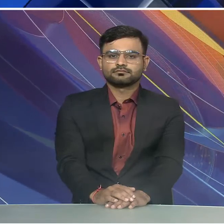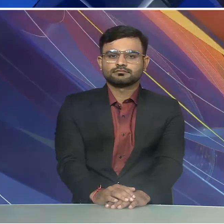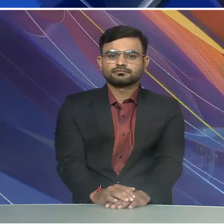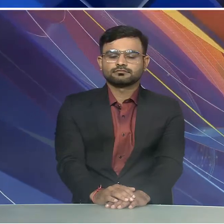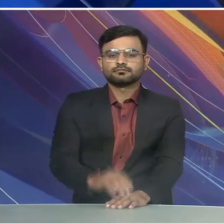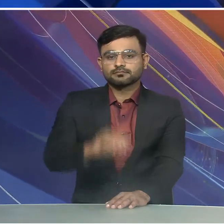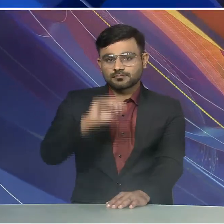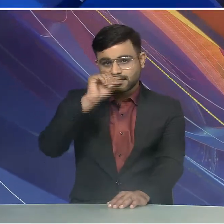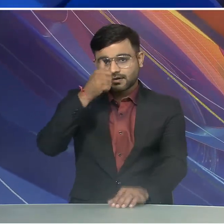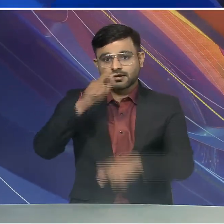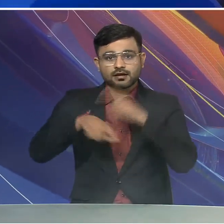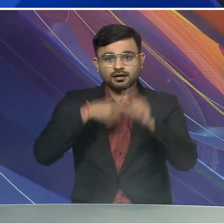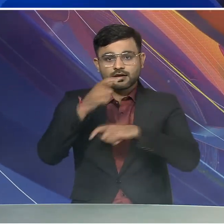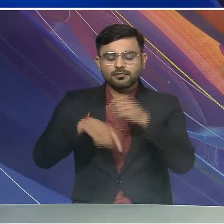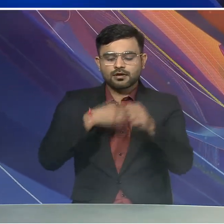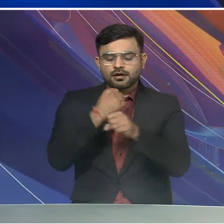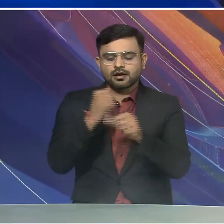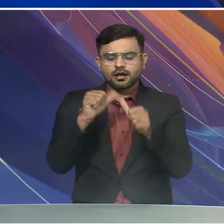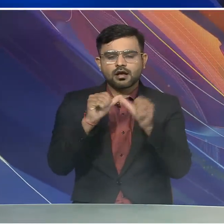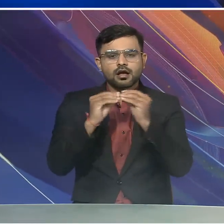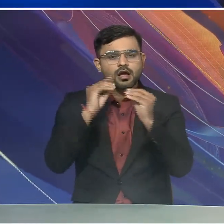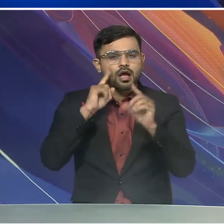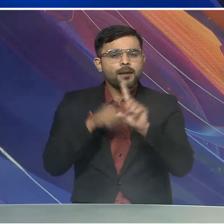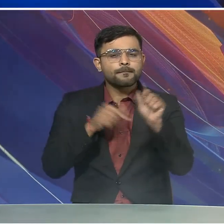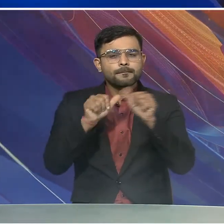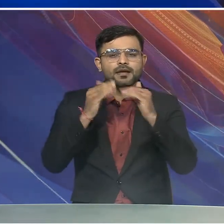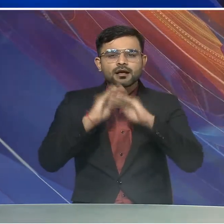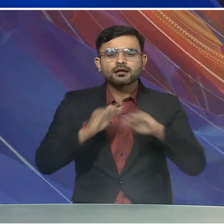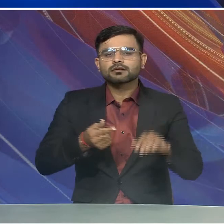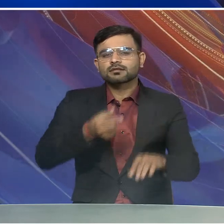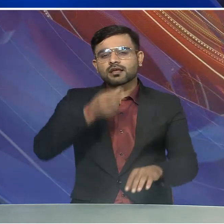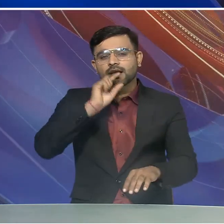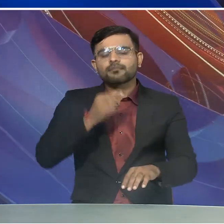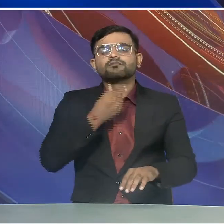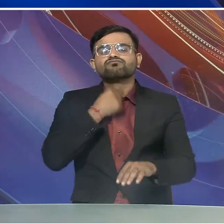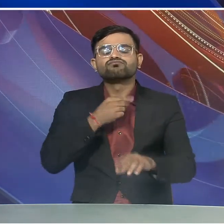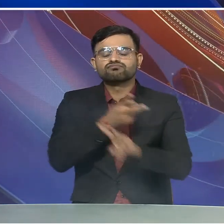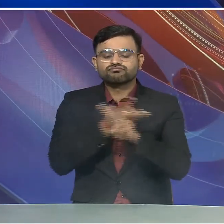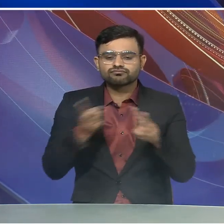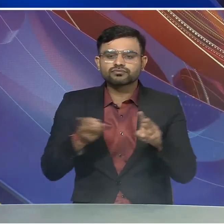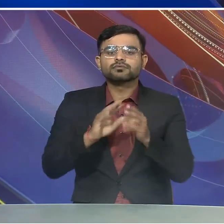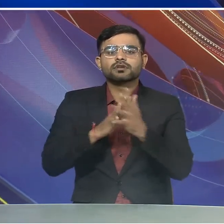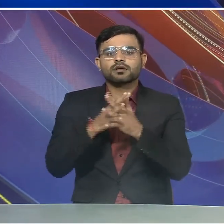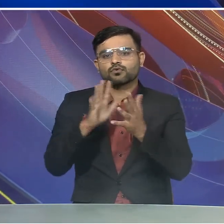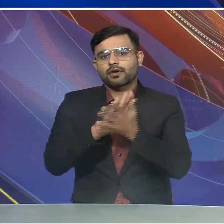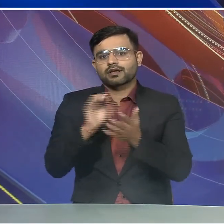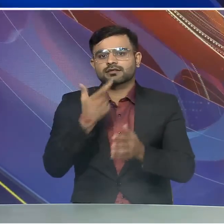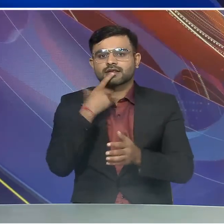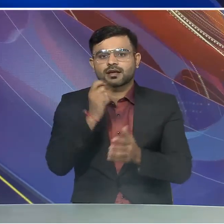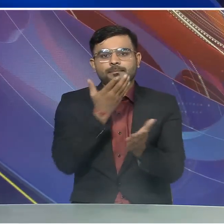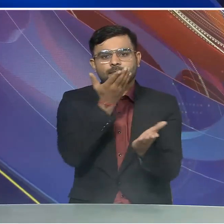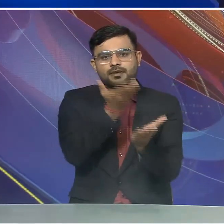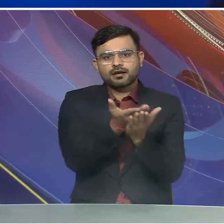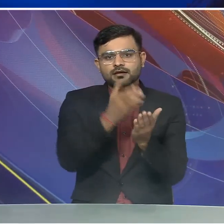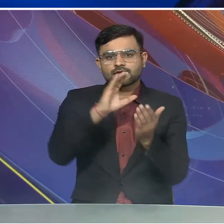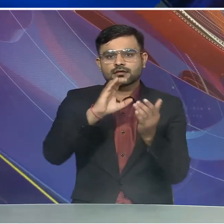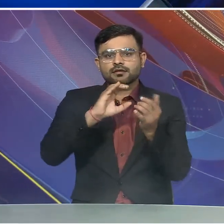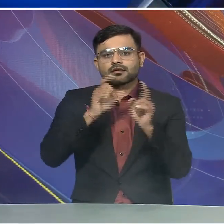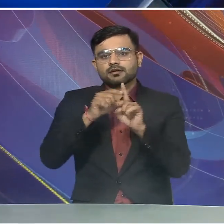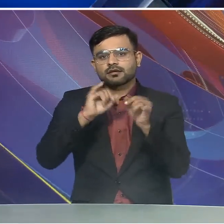भारतीय कंपनी द्वारा गांबिया को निर्यात की गई बच्चों के कफ सिरप के खिलाफ विश्व स्वास्थ्य संगठन की शिकायत पर